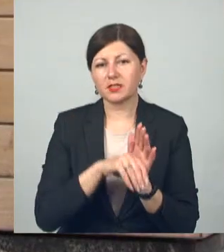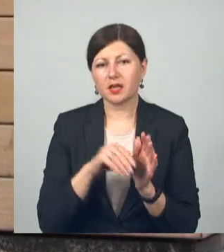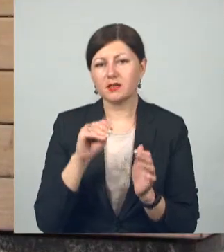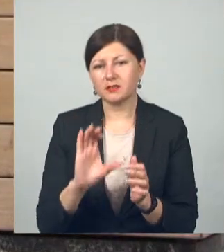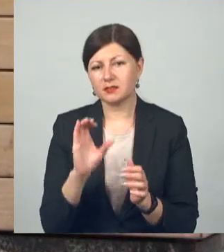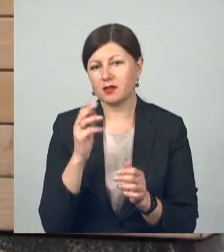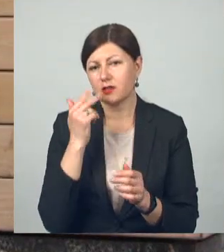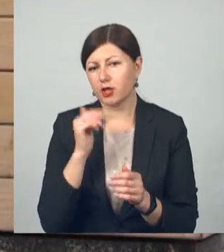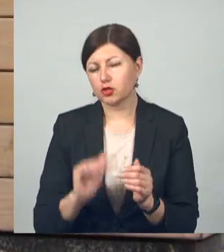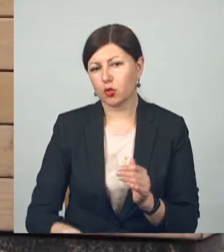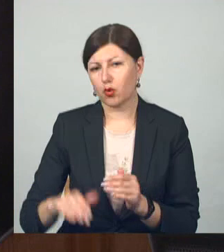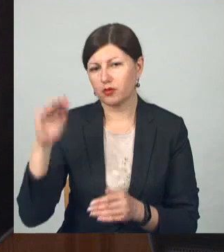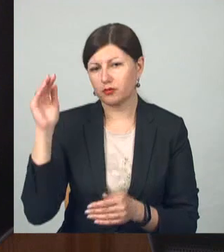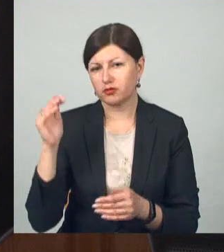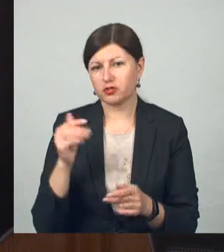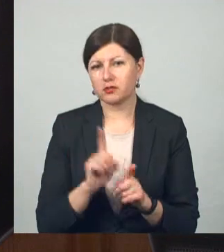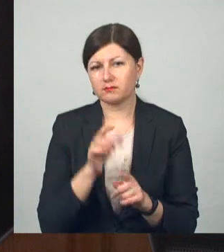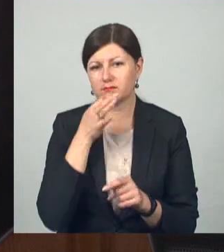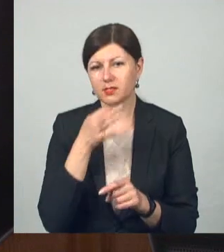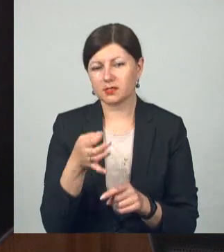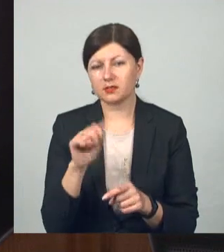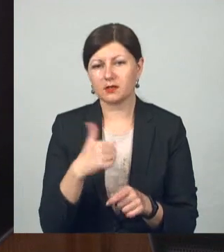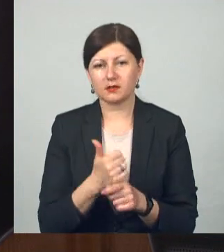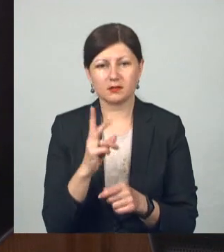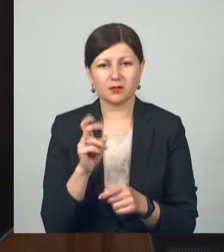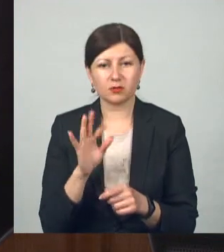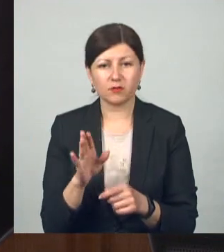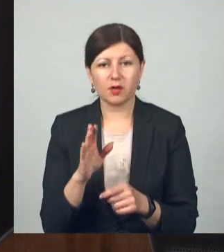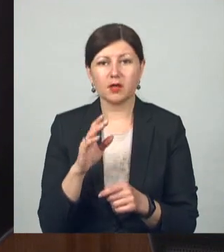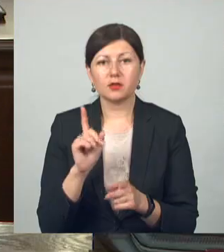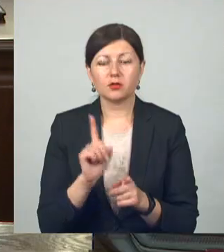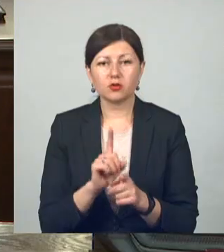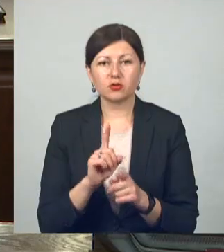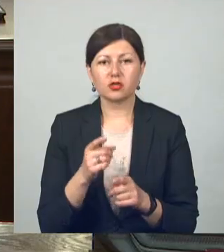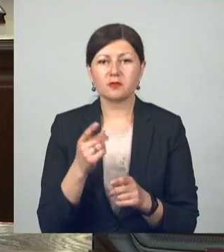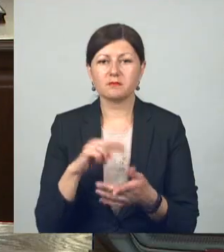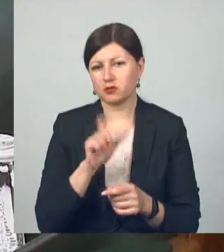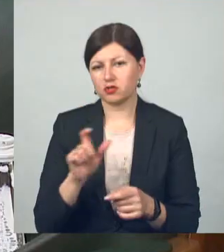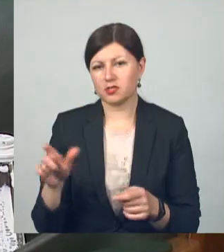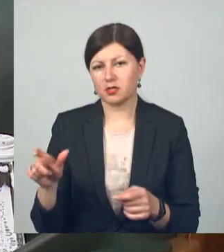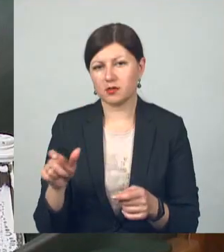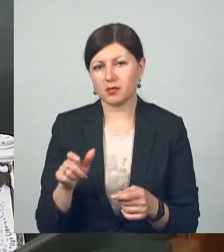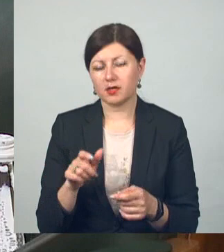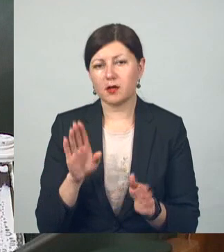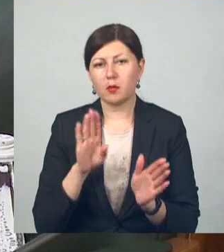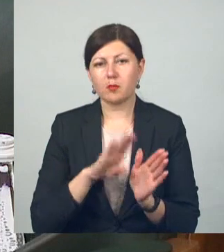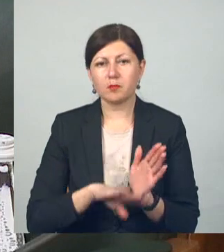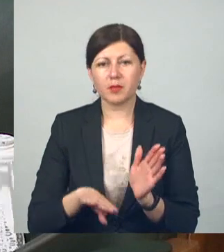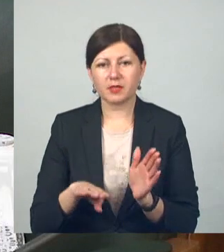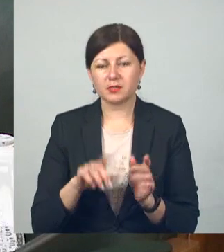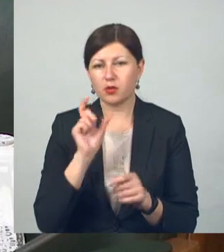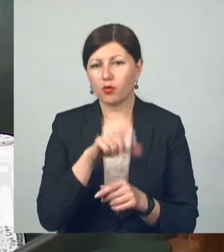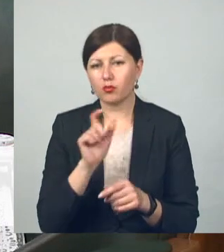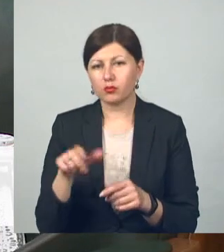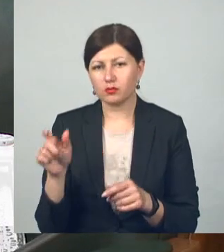учреждений, подчеркнул Вячеслав Гладков. Также губернатор отметил, стратегию важно обсудить с жителями муниципалитетов. Без вовлечения